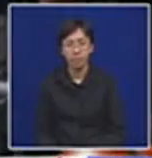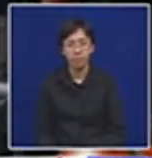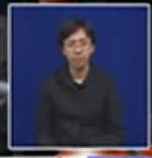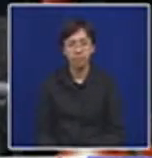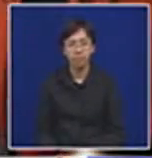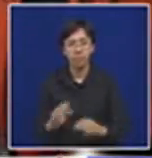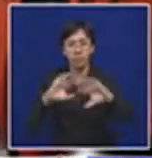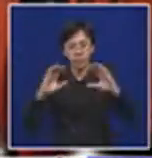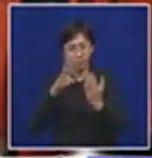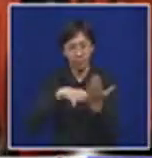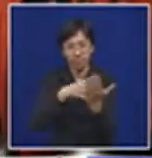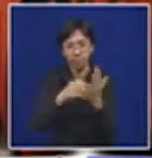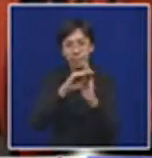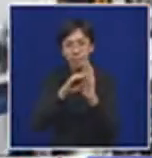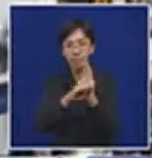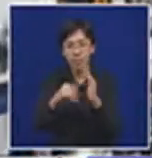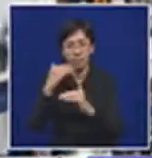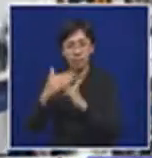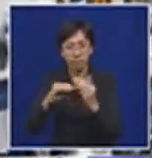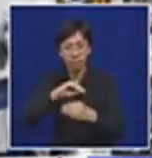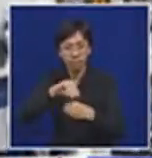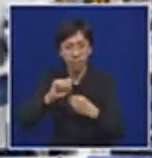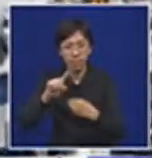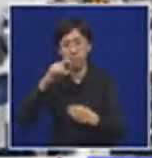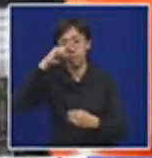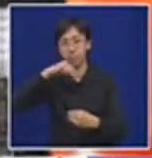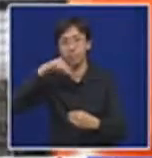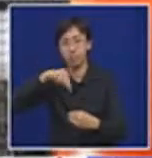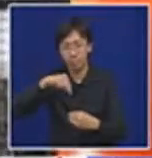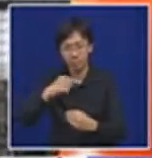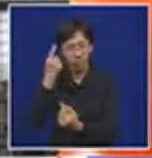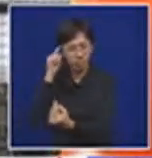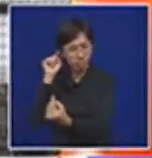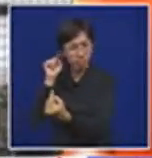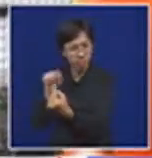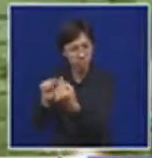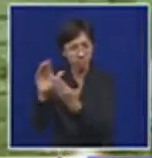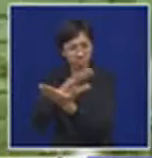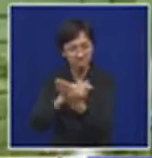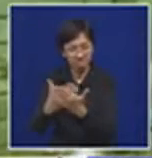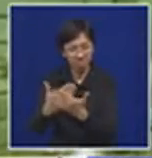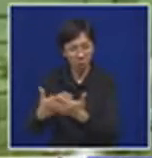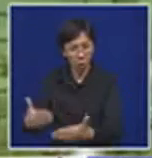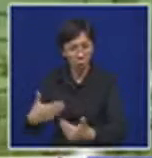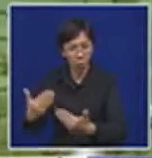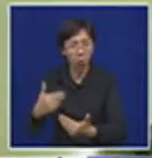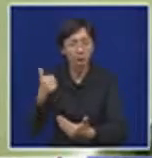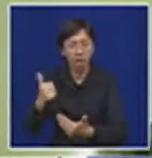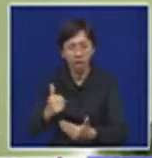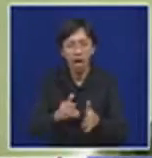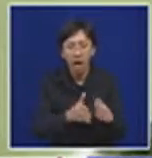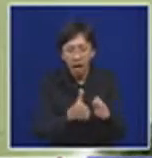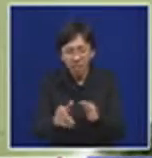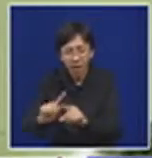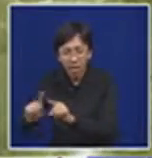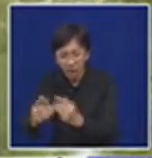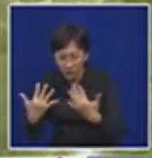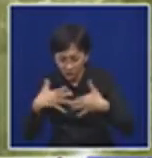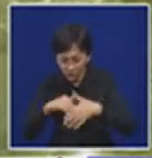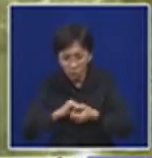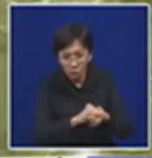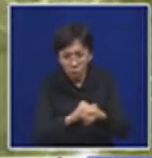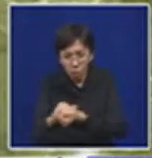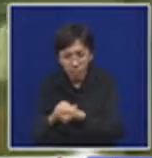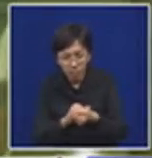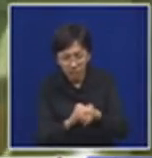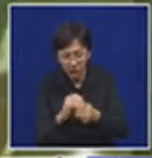รัฐบาลมีนโยบายพัฒนาระบบเศรษฐกิจของประเทศไทยมุ่งไปสู่ประเทศที่มีรายได้สูงโดยให้ทุกภาคส่วนเข้ามามีส่วนร่วมเ